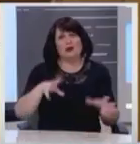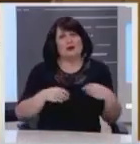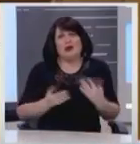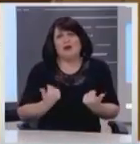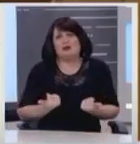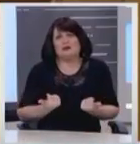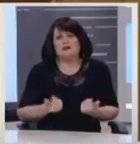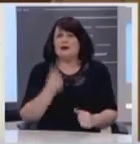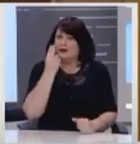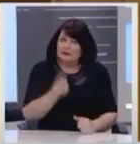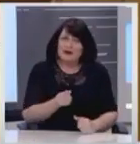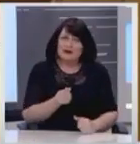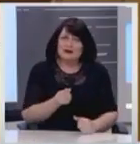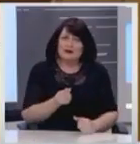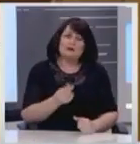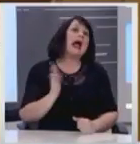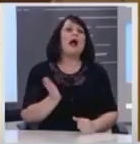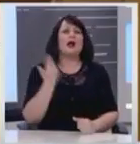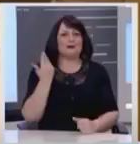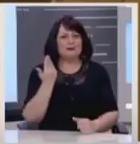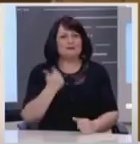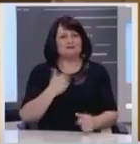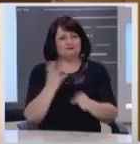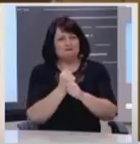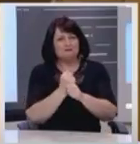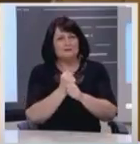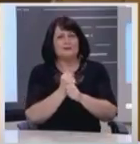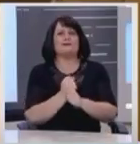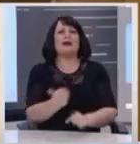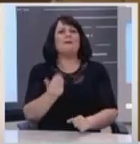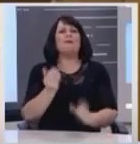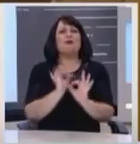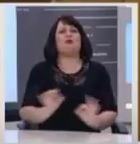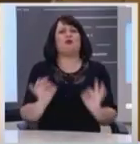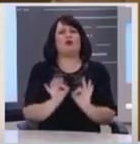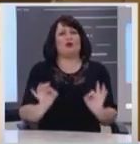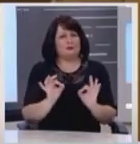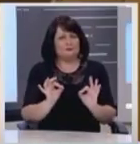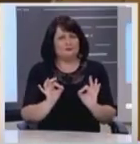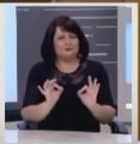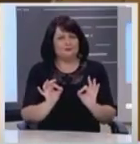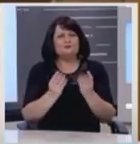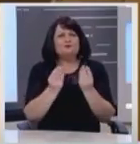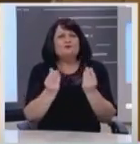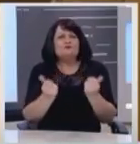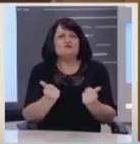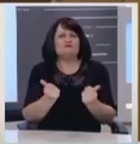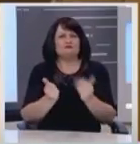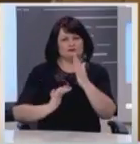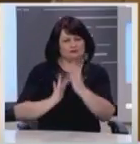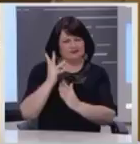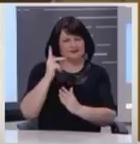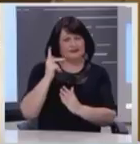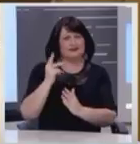διότι όπως φάνηκε, εάν είχαμε καταφέρει να σημειώσουμε εκ των προτέρων ουσιαστική πρόοδο στο κεφάλαιο